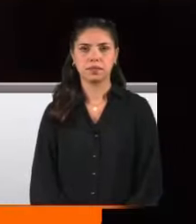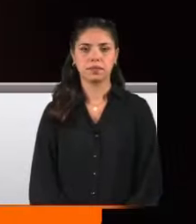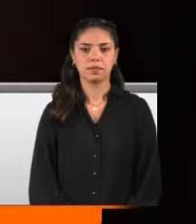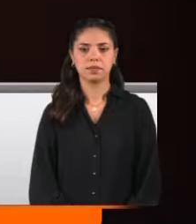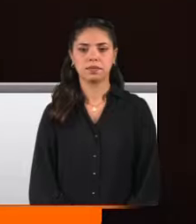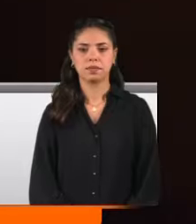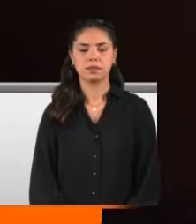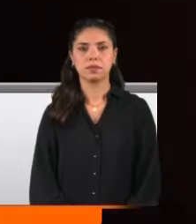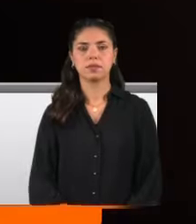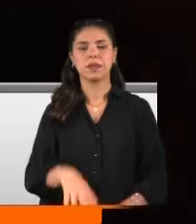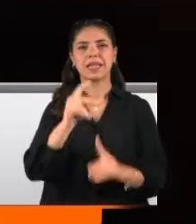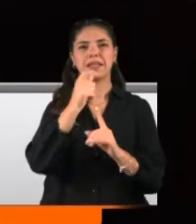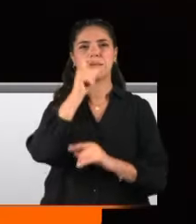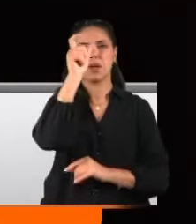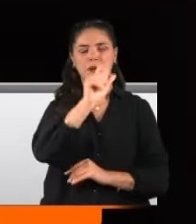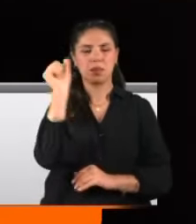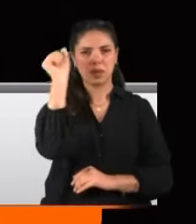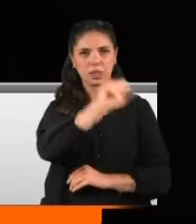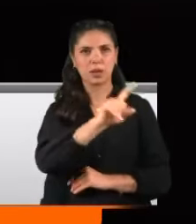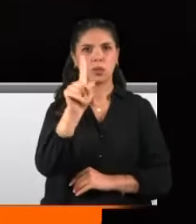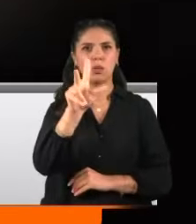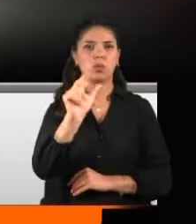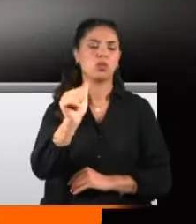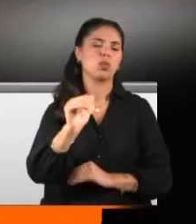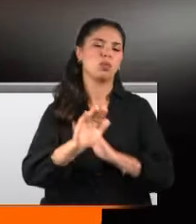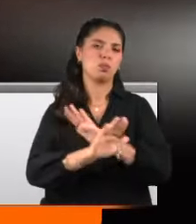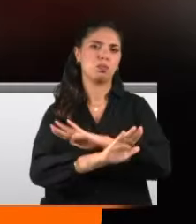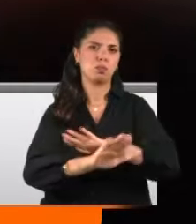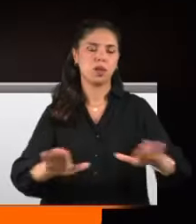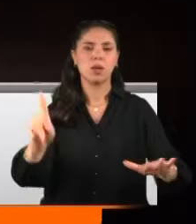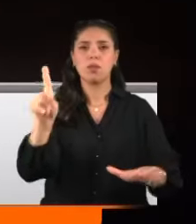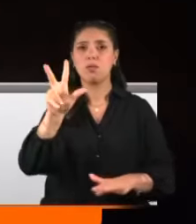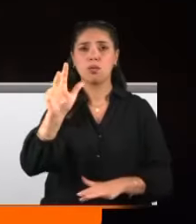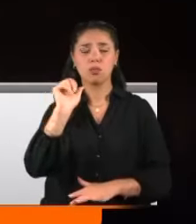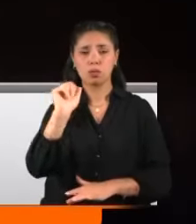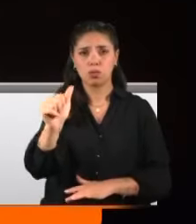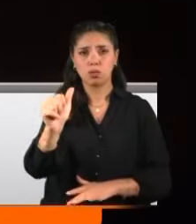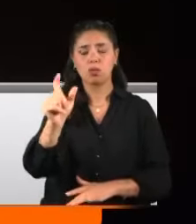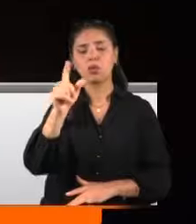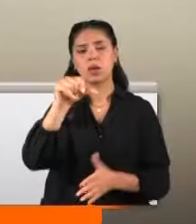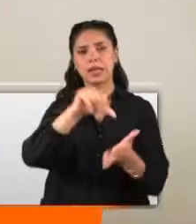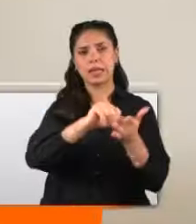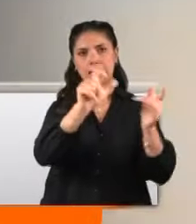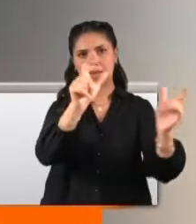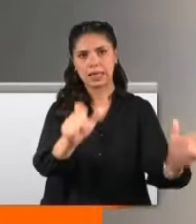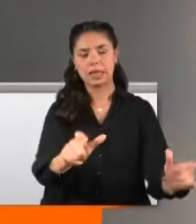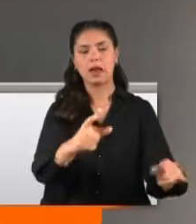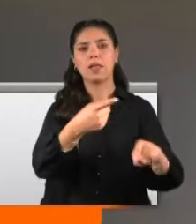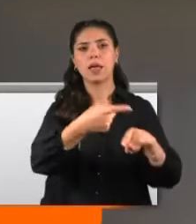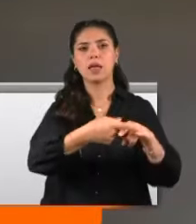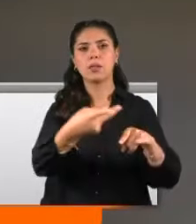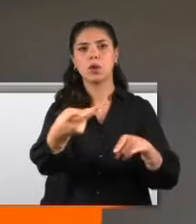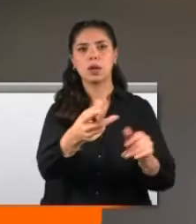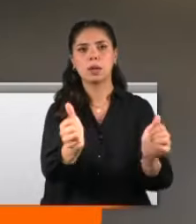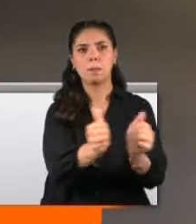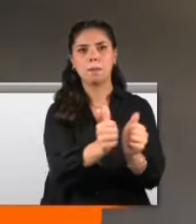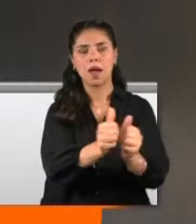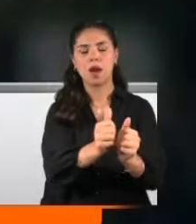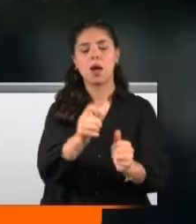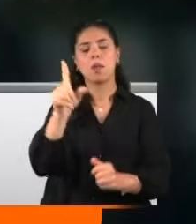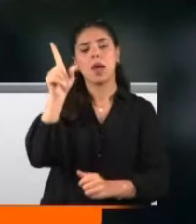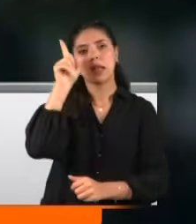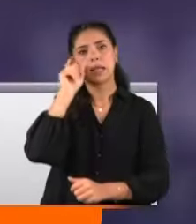Haniye suikastının üzerinden 13 gün geçti ve 13 gündür İran'ın Hizbullah'la birlikte İsrail'e her an saldırabileceği